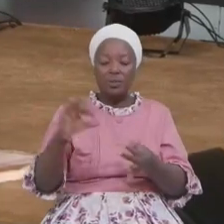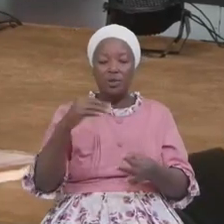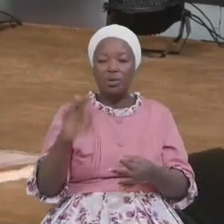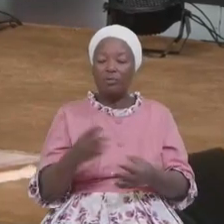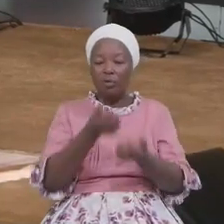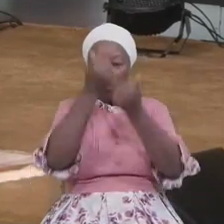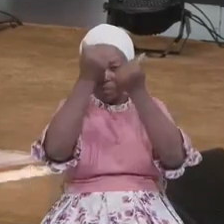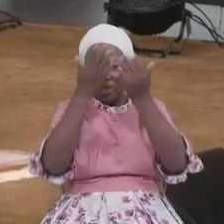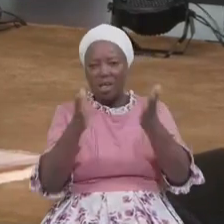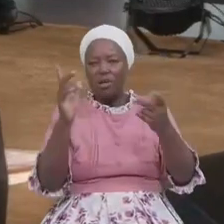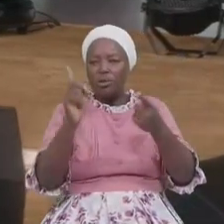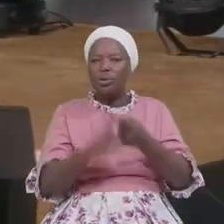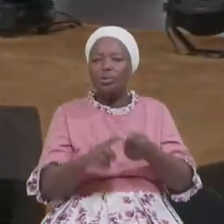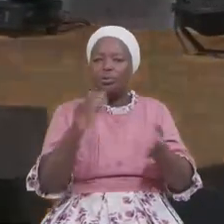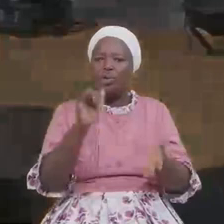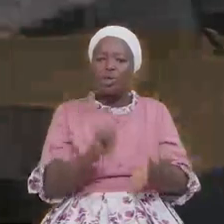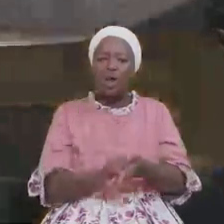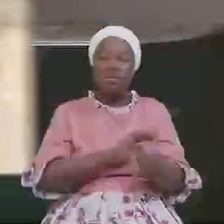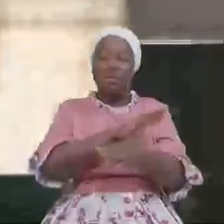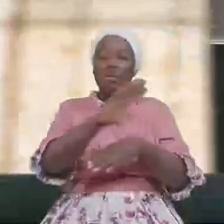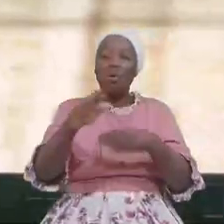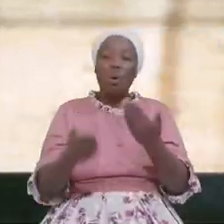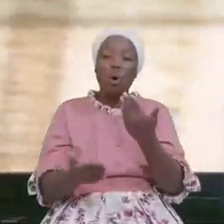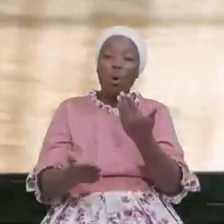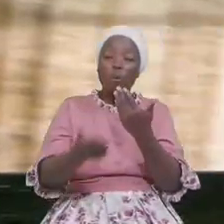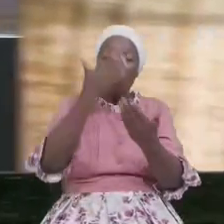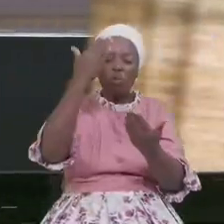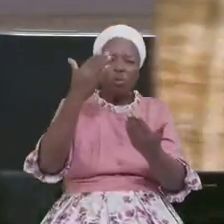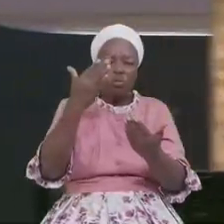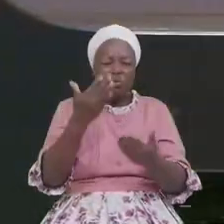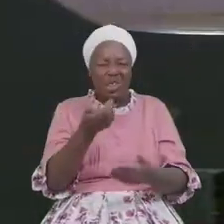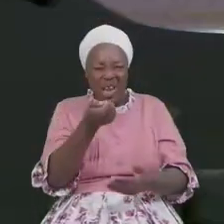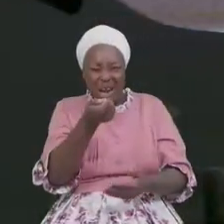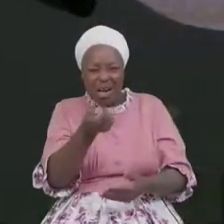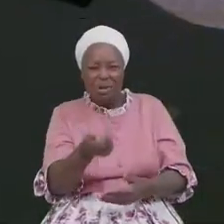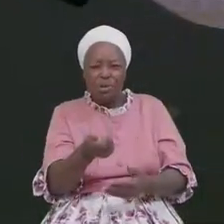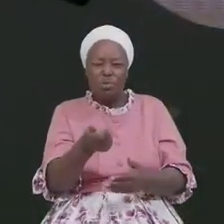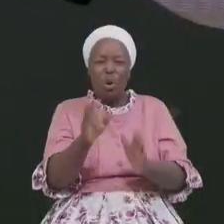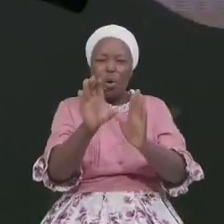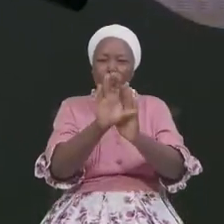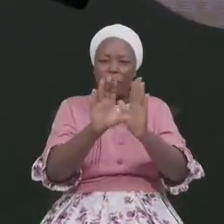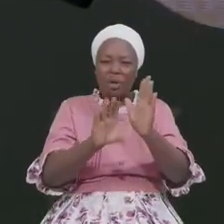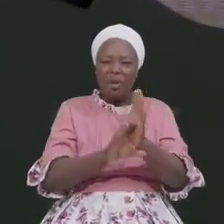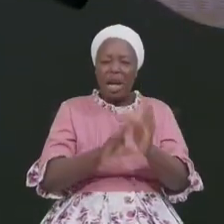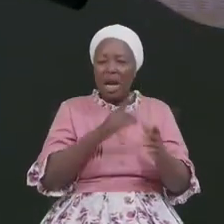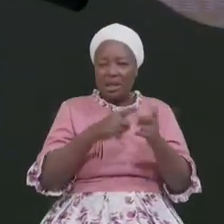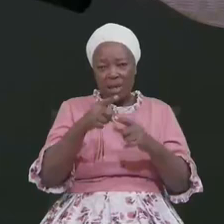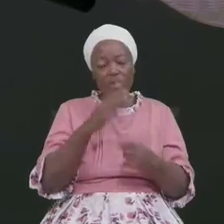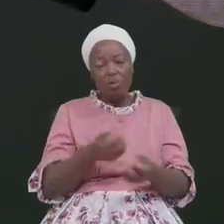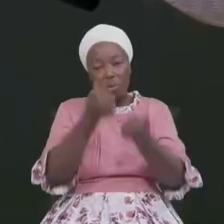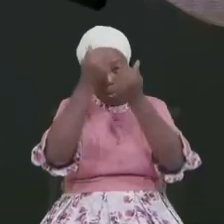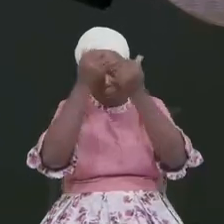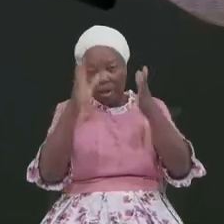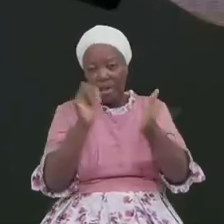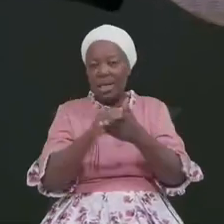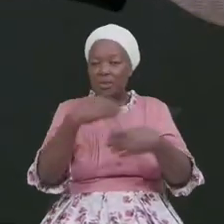d'obéissance à ce commandement presque insignifiant et vous obéissez. C'est ça qui nous